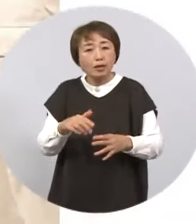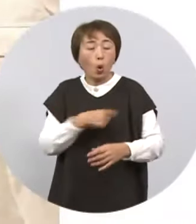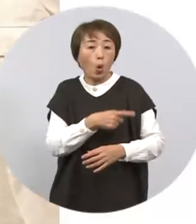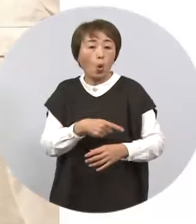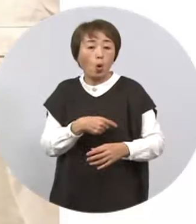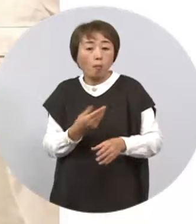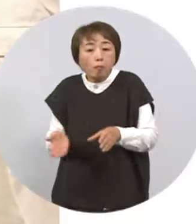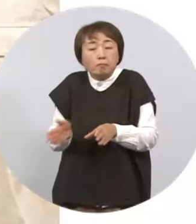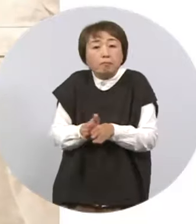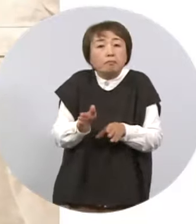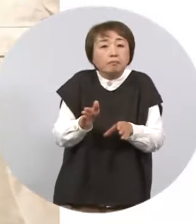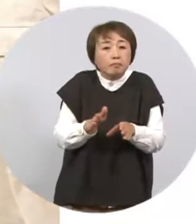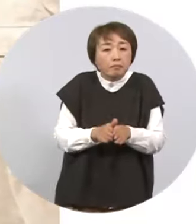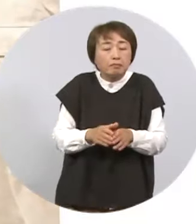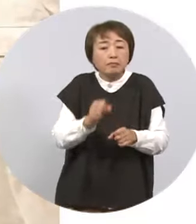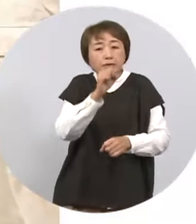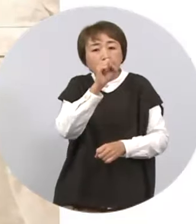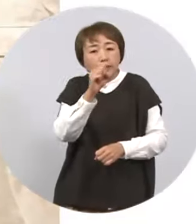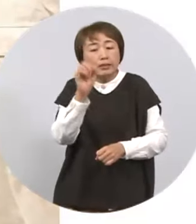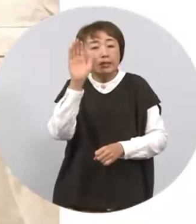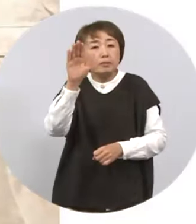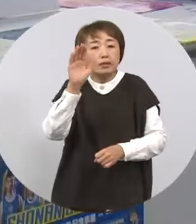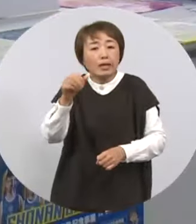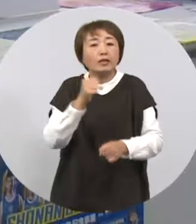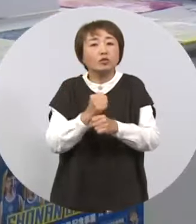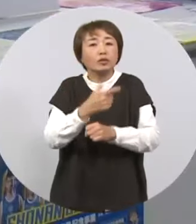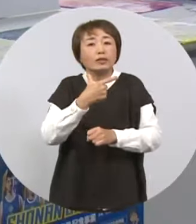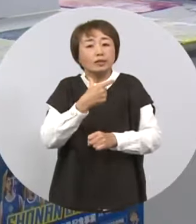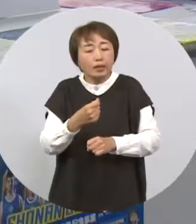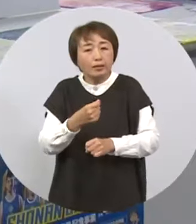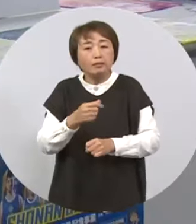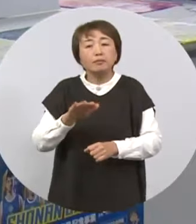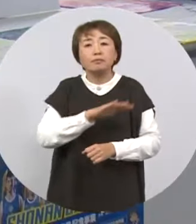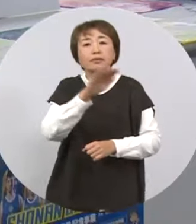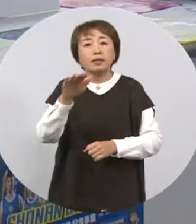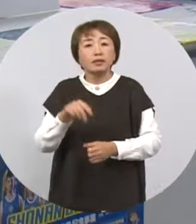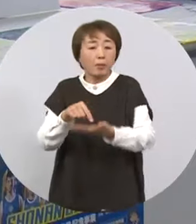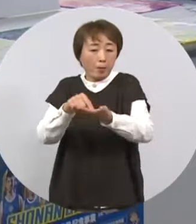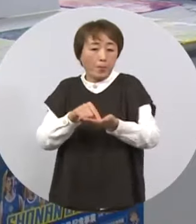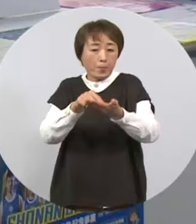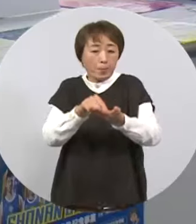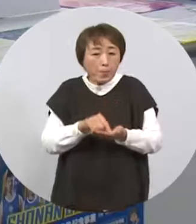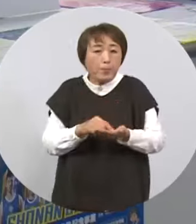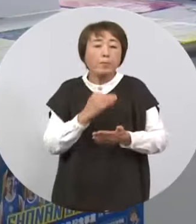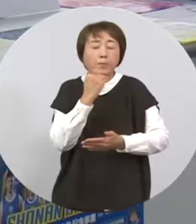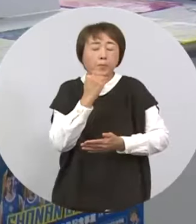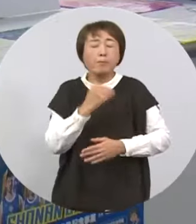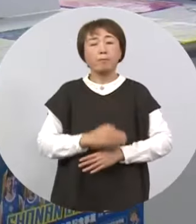いい未来を形にできればと思っております。皆様のご応募をお待ちしております。